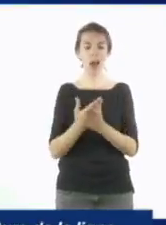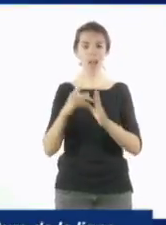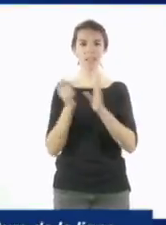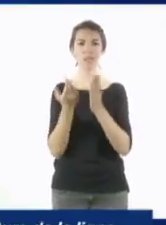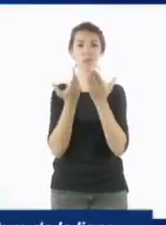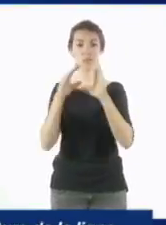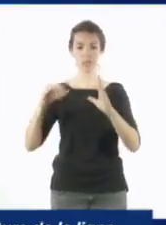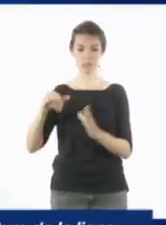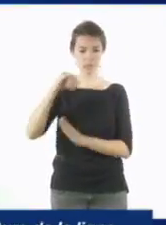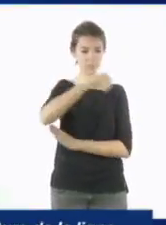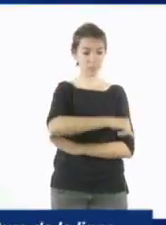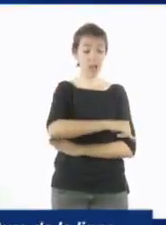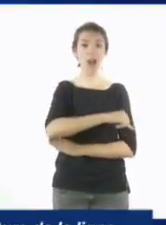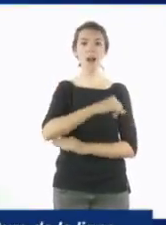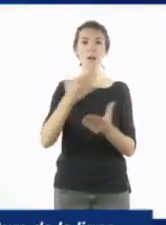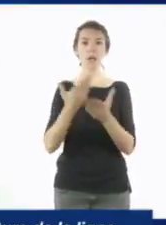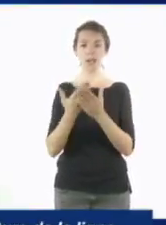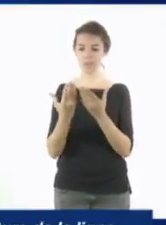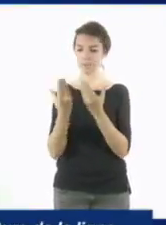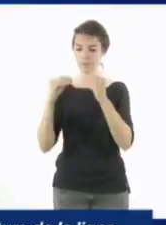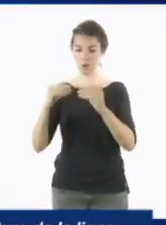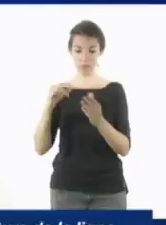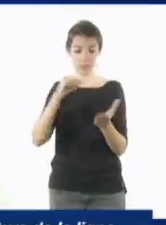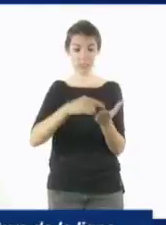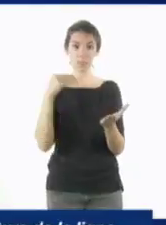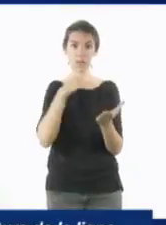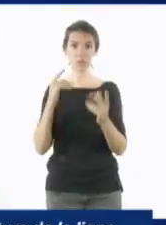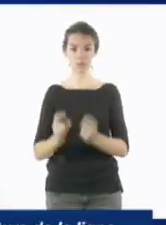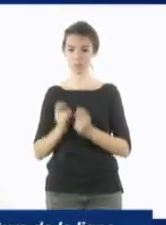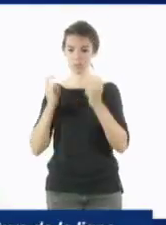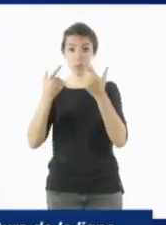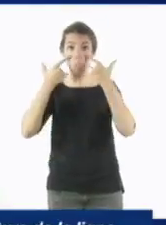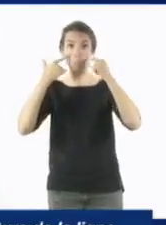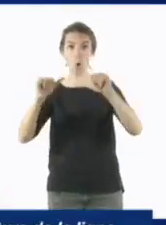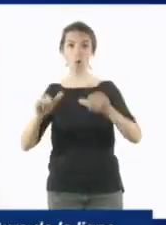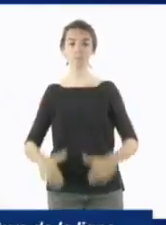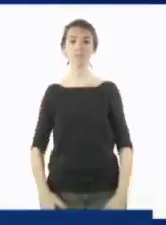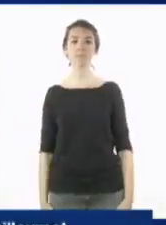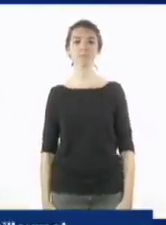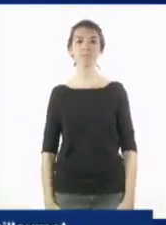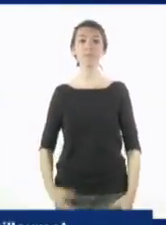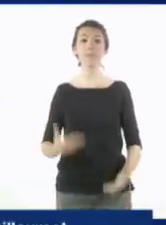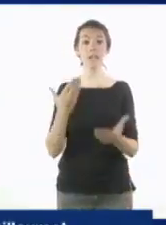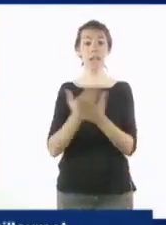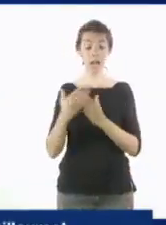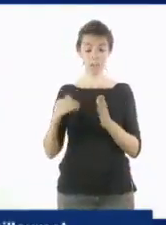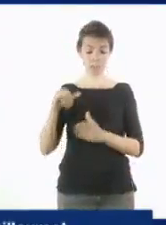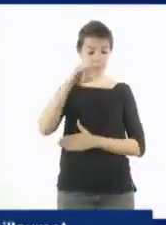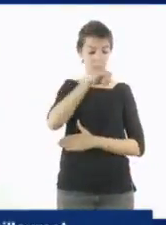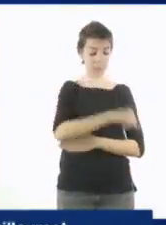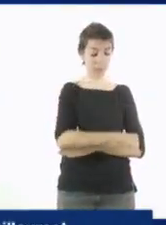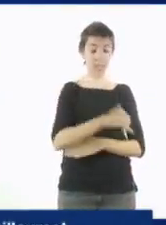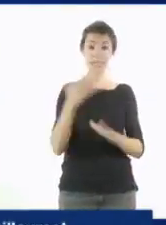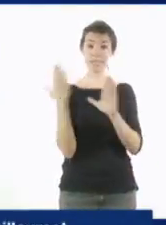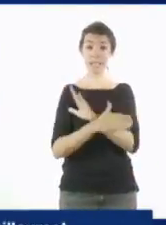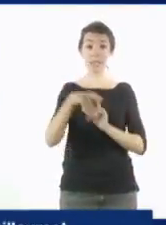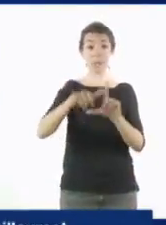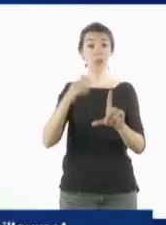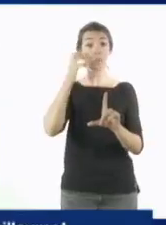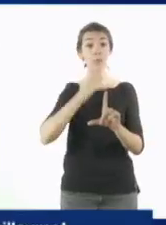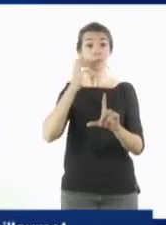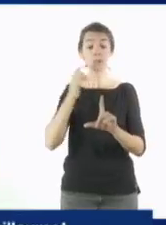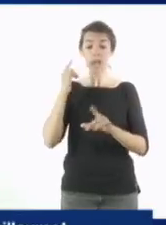ligne que les ventes sur Melbourne ont clairement augmenté, ça c'est certain. Grâce à ce vol direct, Laurent Guillaumeau